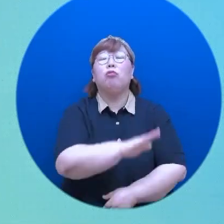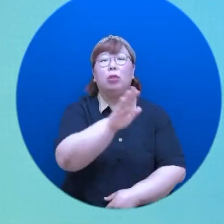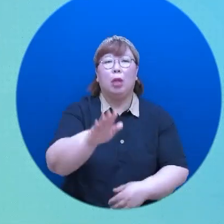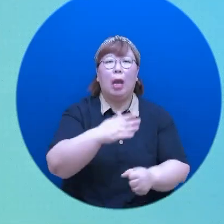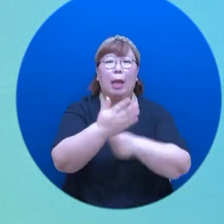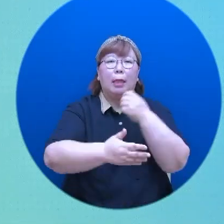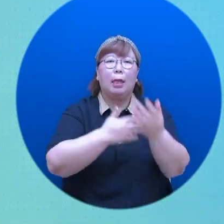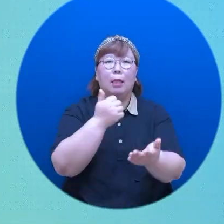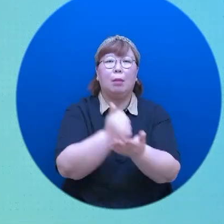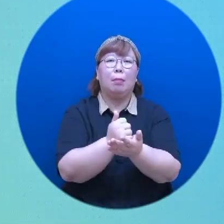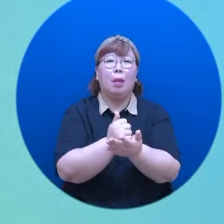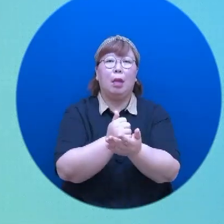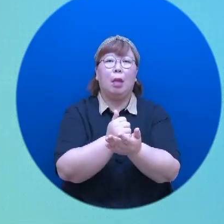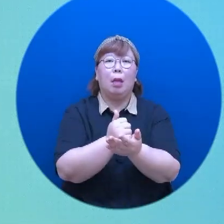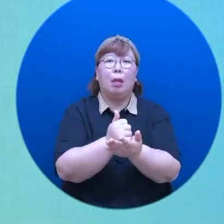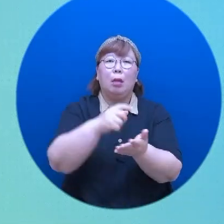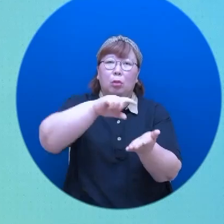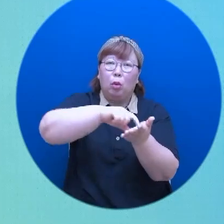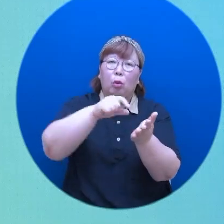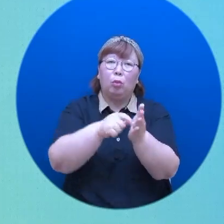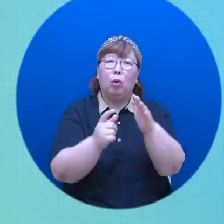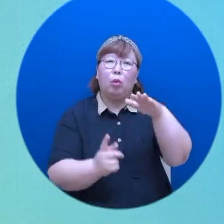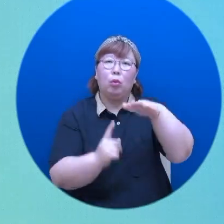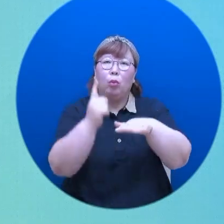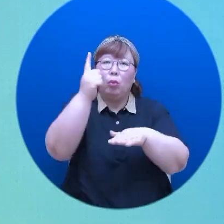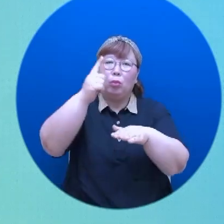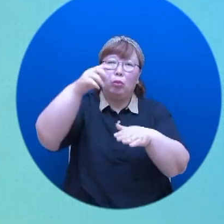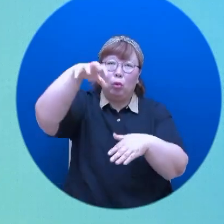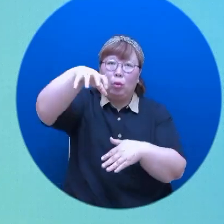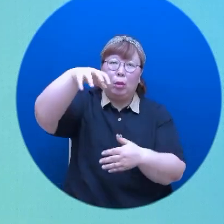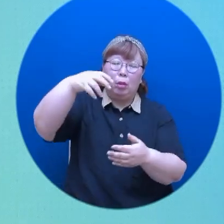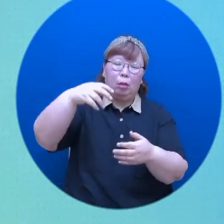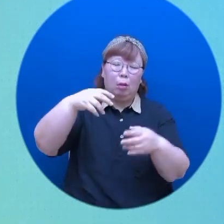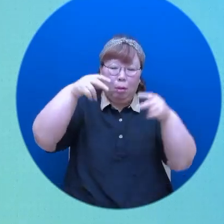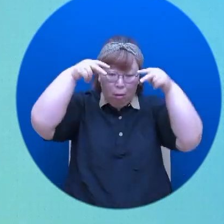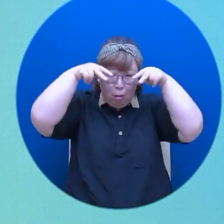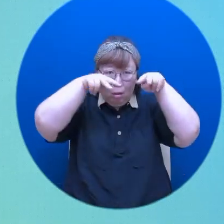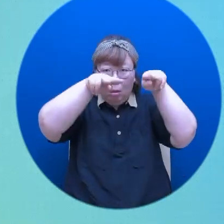하나님의 높이에서 우리의 삶을 바라본다면